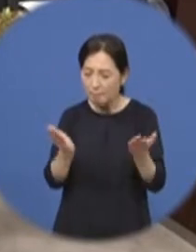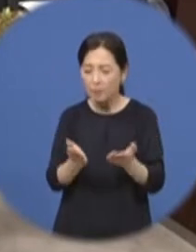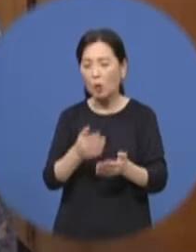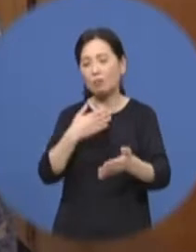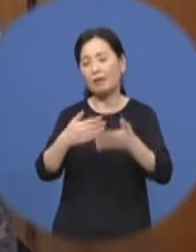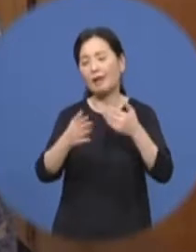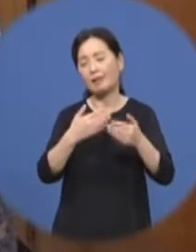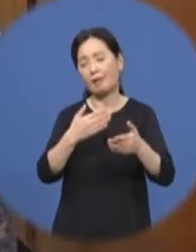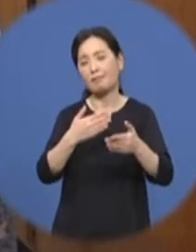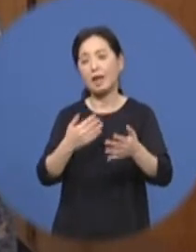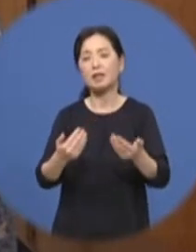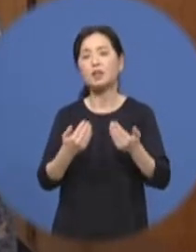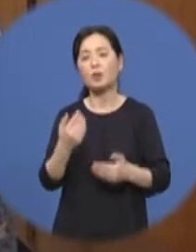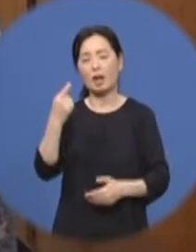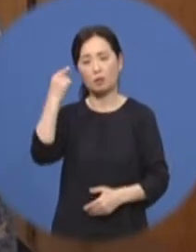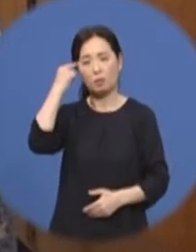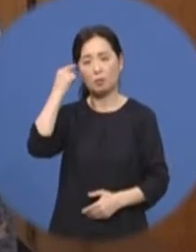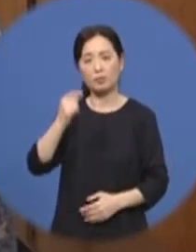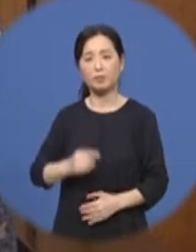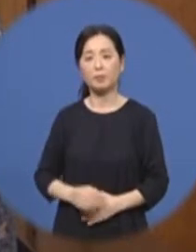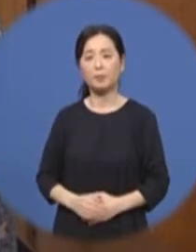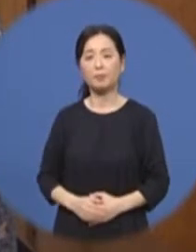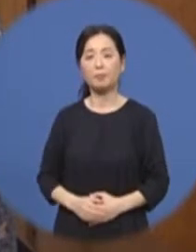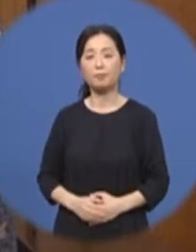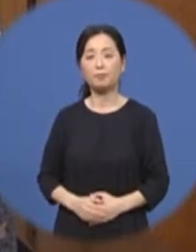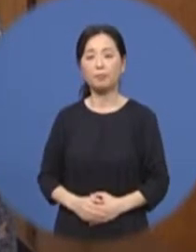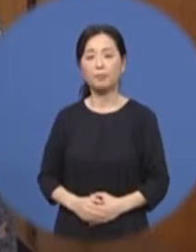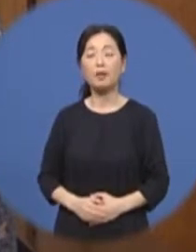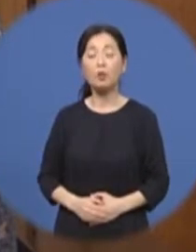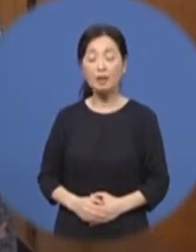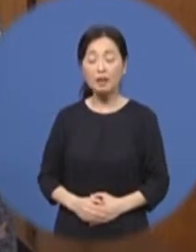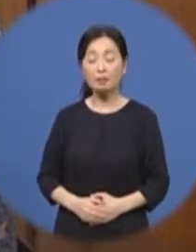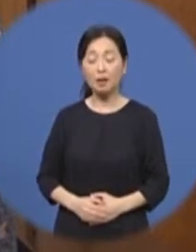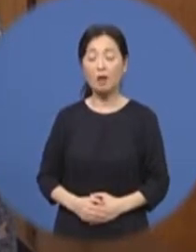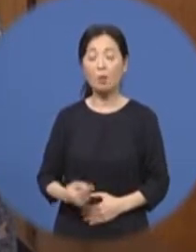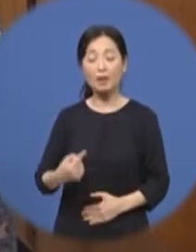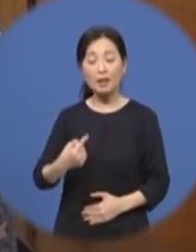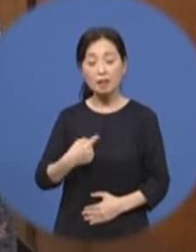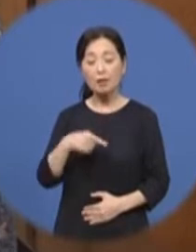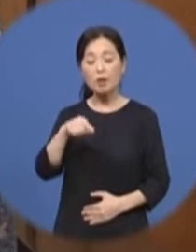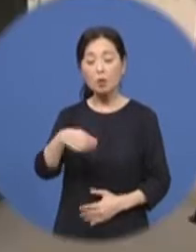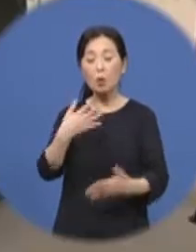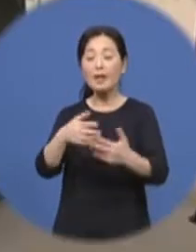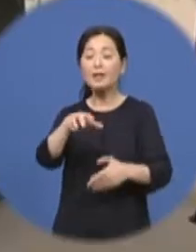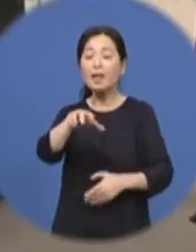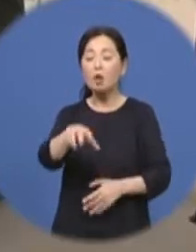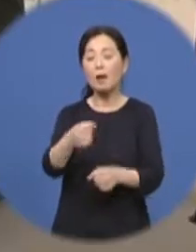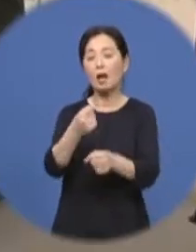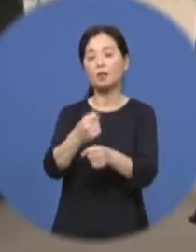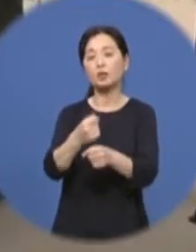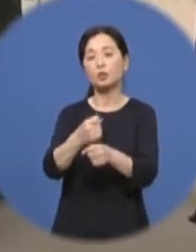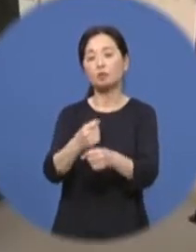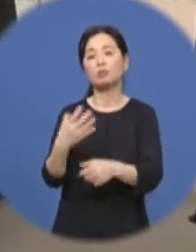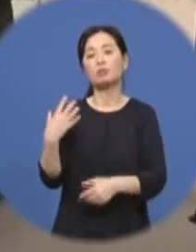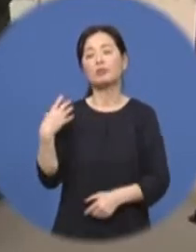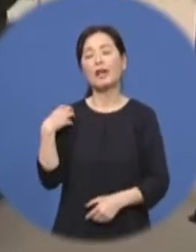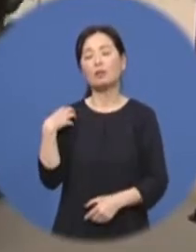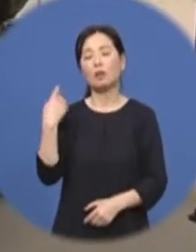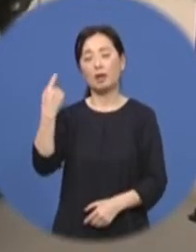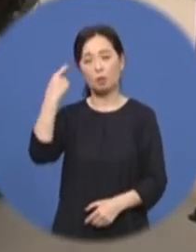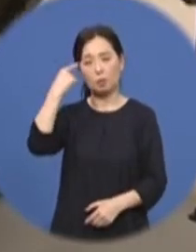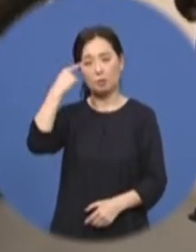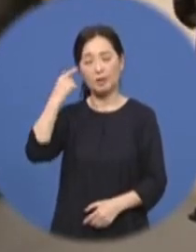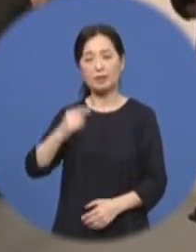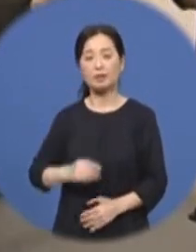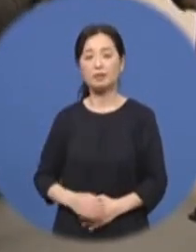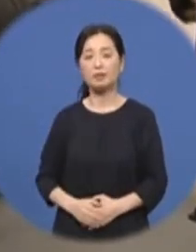ね、 はい、 私はその場を作ることだと思ってるんです。結局子どもたちがやっぱり